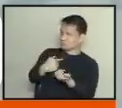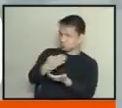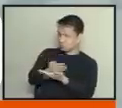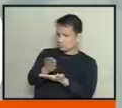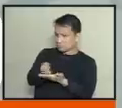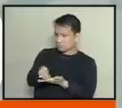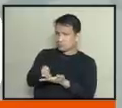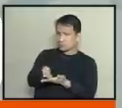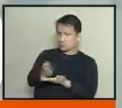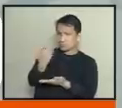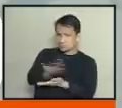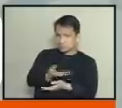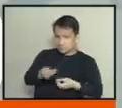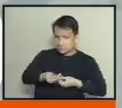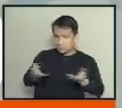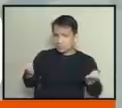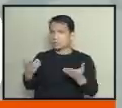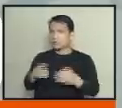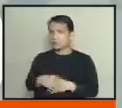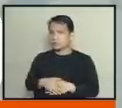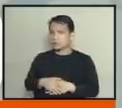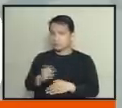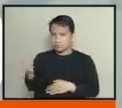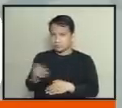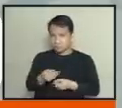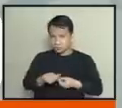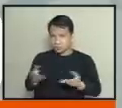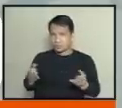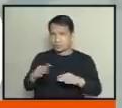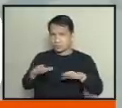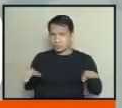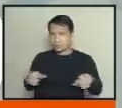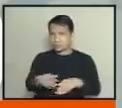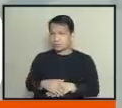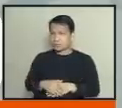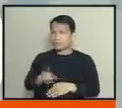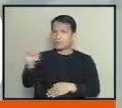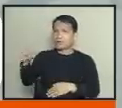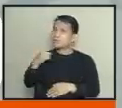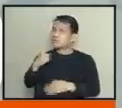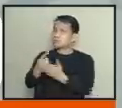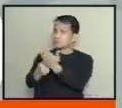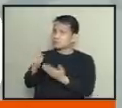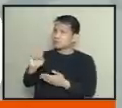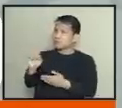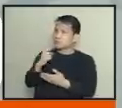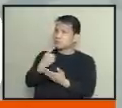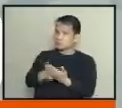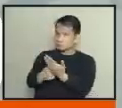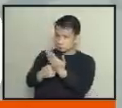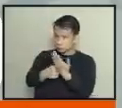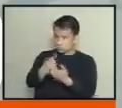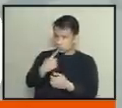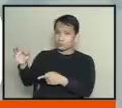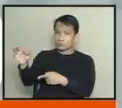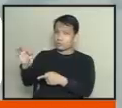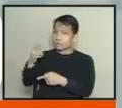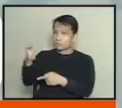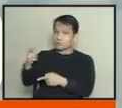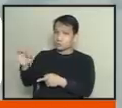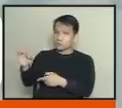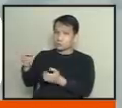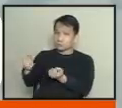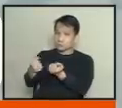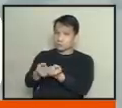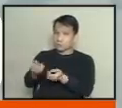iba-budget sa mga bata naman na napupunta yun ah? Tapos ano yung pinamumukha nyo? Ano pinamumukha mo sa akin? Pinamumukha mo sa akin na girlfriend